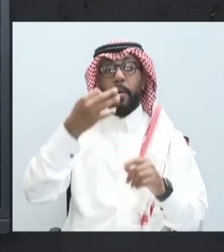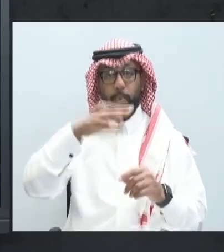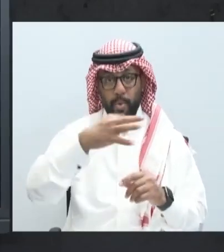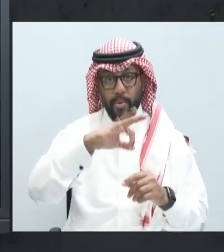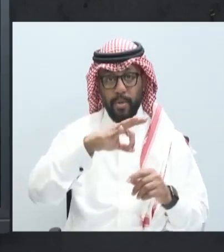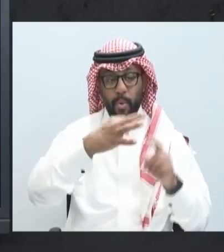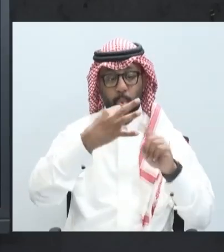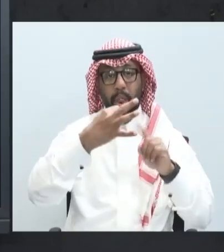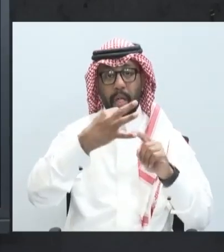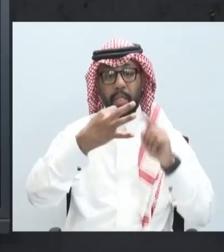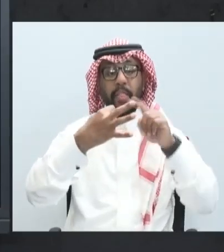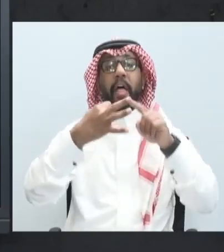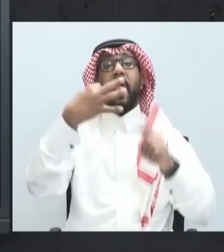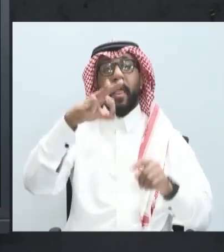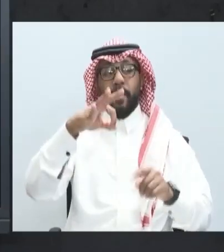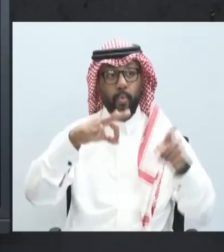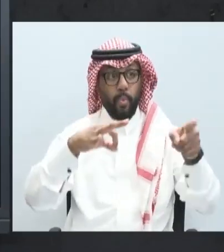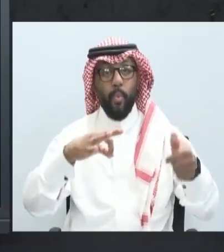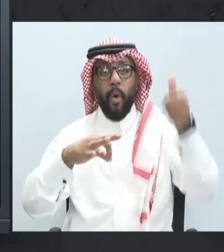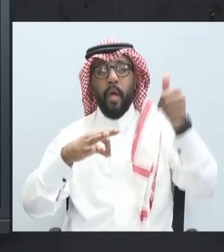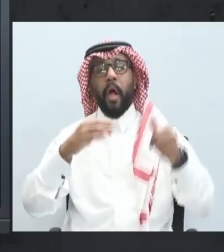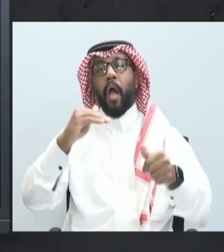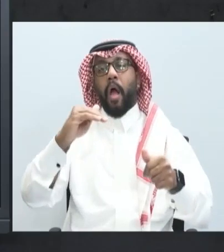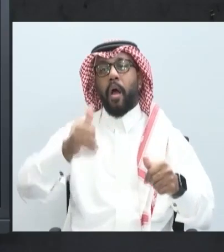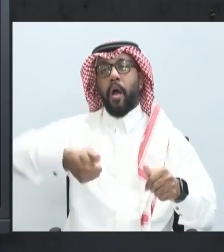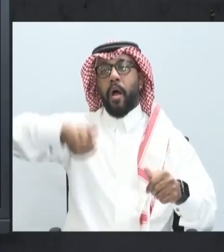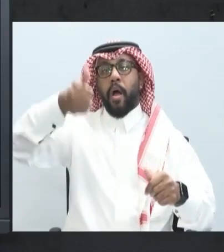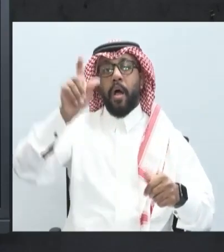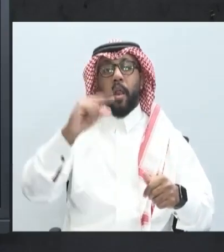ناجح هذا هذا هذا موقف